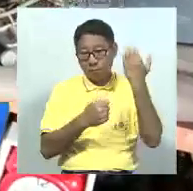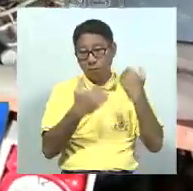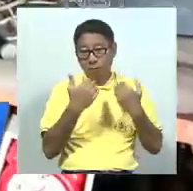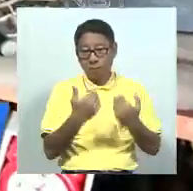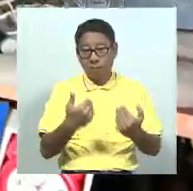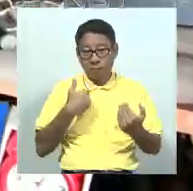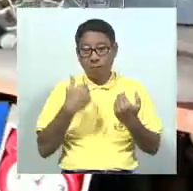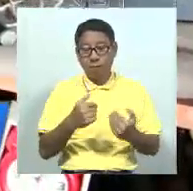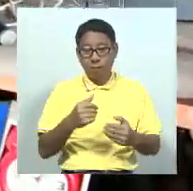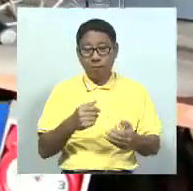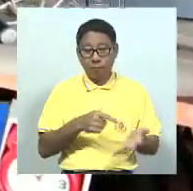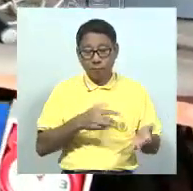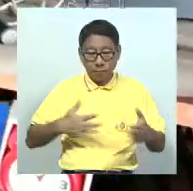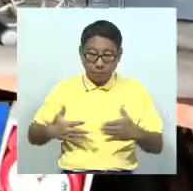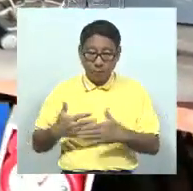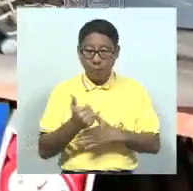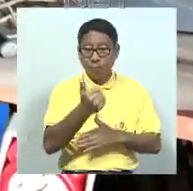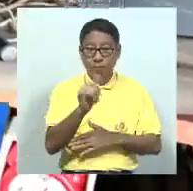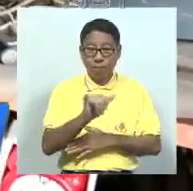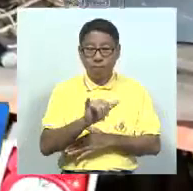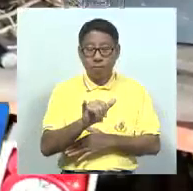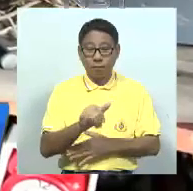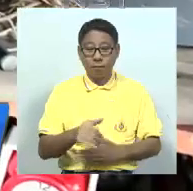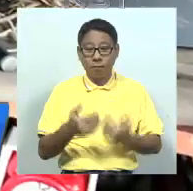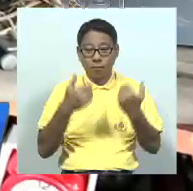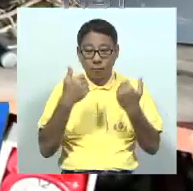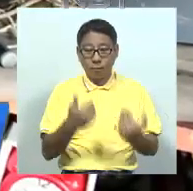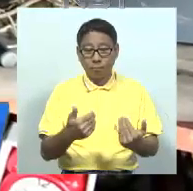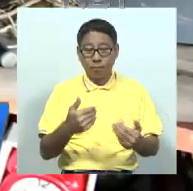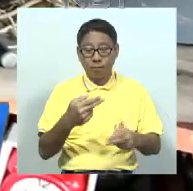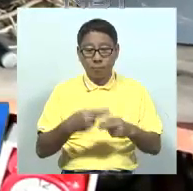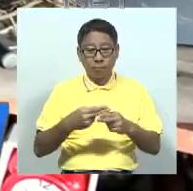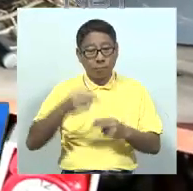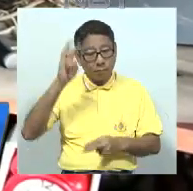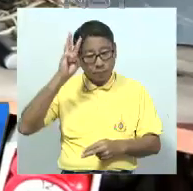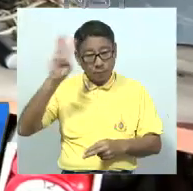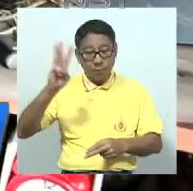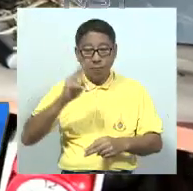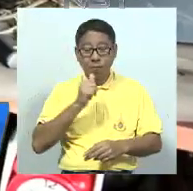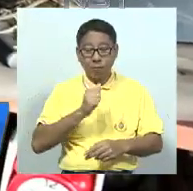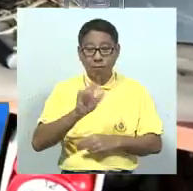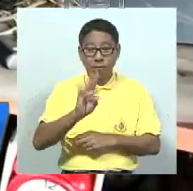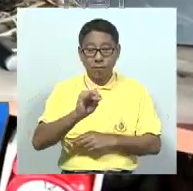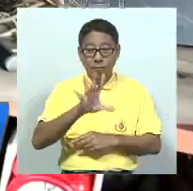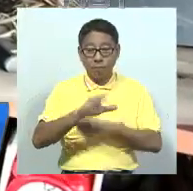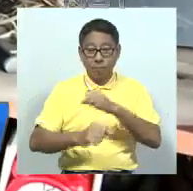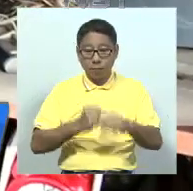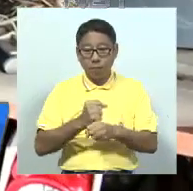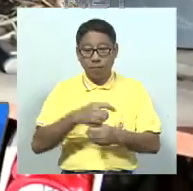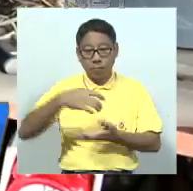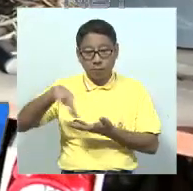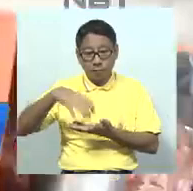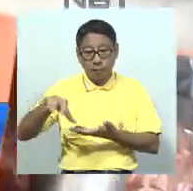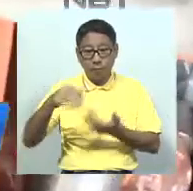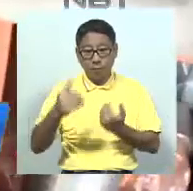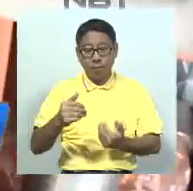กวันนี้เรื่องก็ยังไม่ผ่านค่ะด้านนายวันชัยชุมพลอายุ75ปีก็เล่าให้ฟังนะคะว่าอยู่